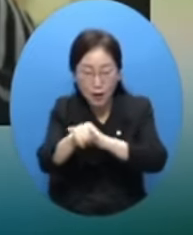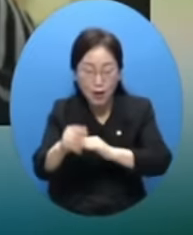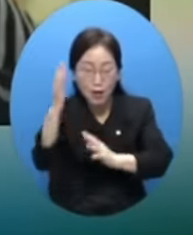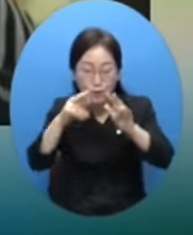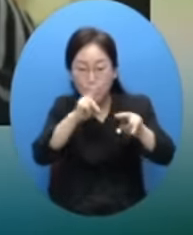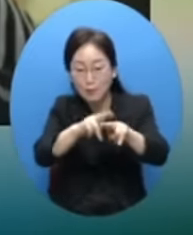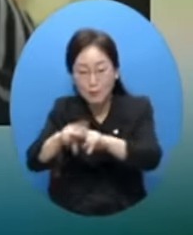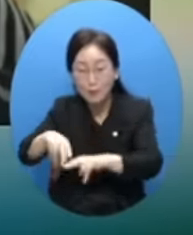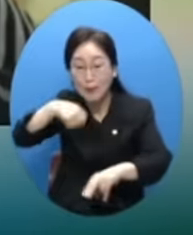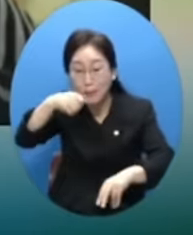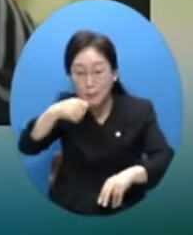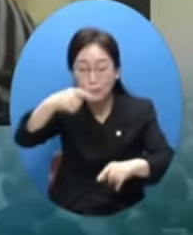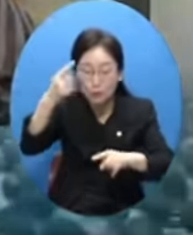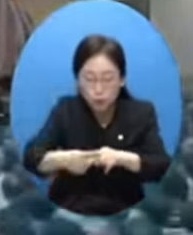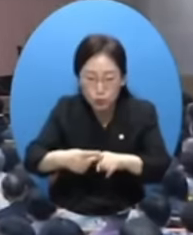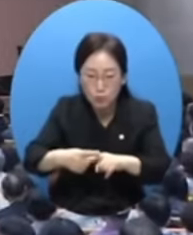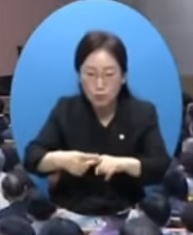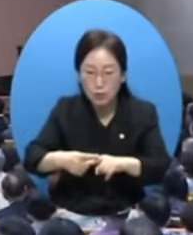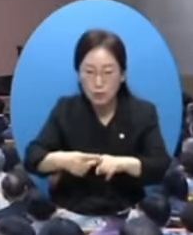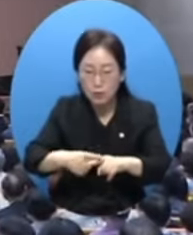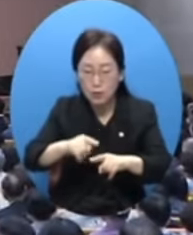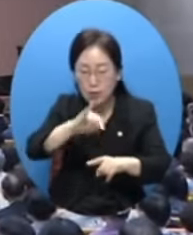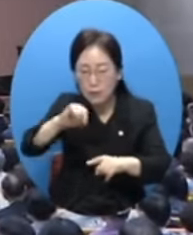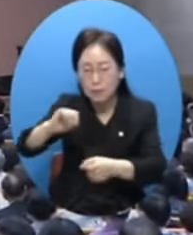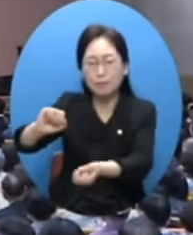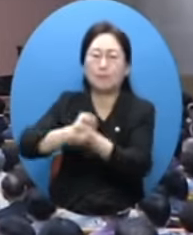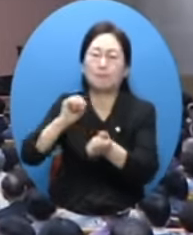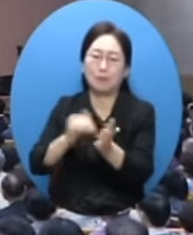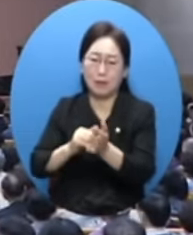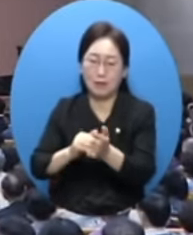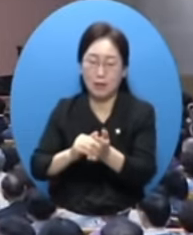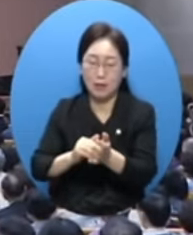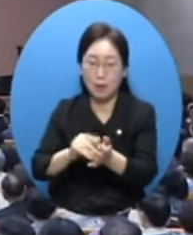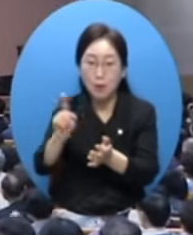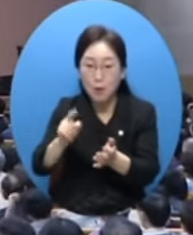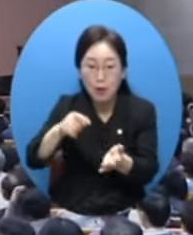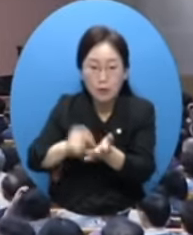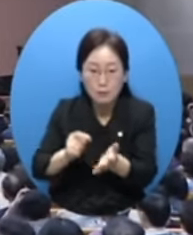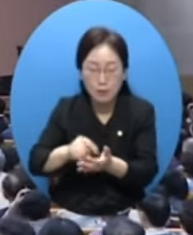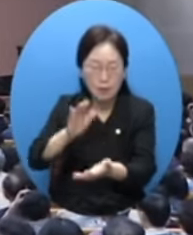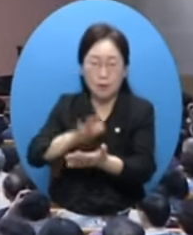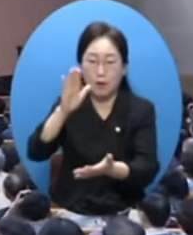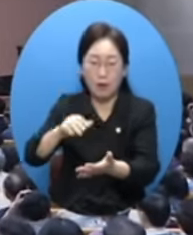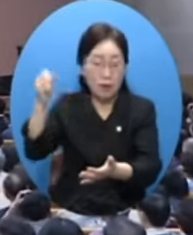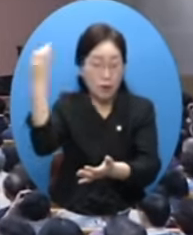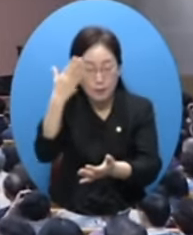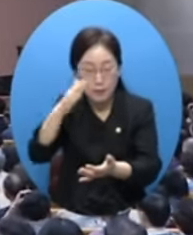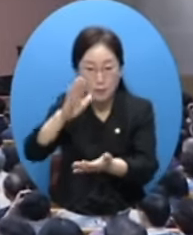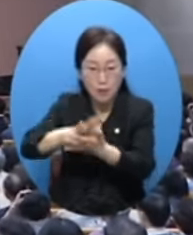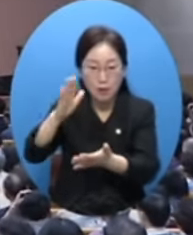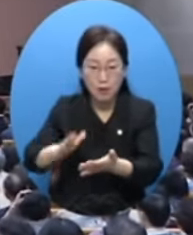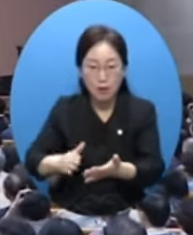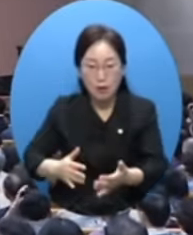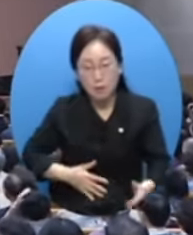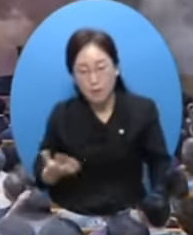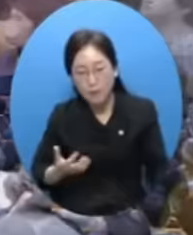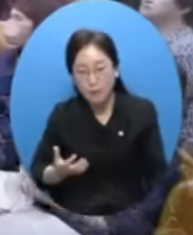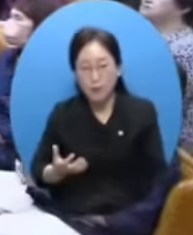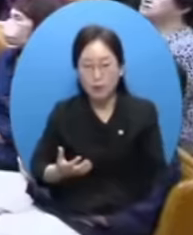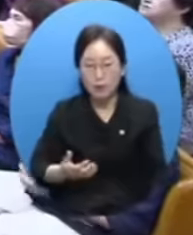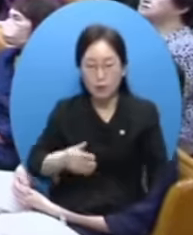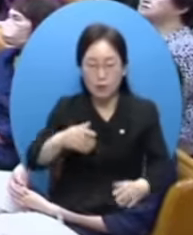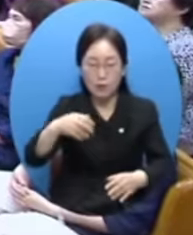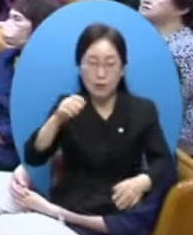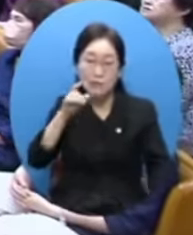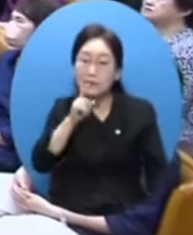그만 유행성 출혈병에 감염되었는데 유행성 출혈병은 급성 발열, 급성으로 발열, 요통 출혈, 신장 장애를